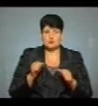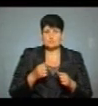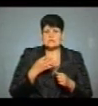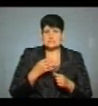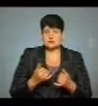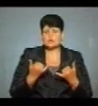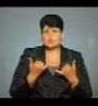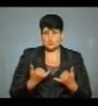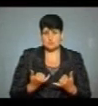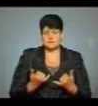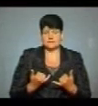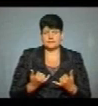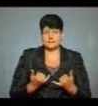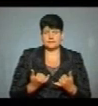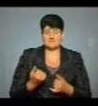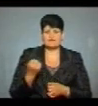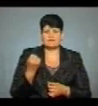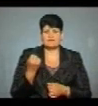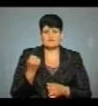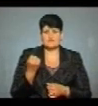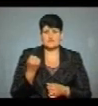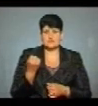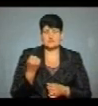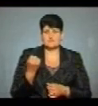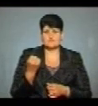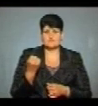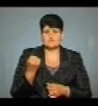сьогодні в